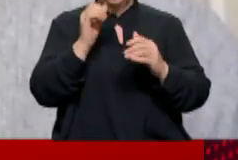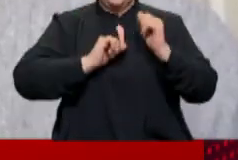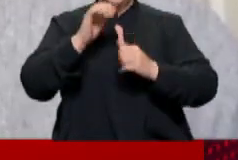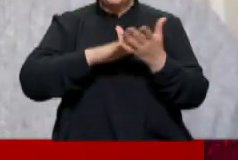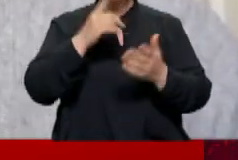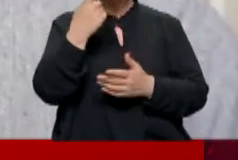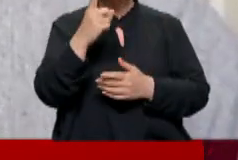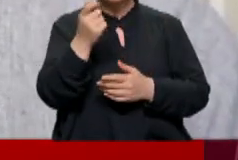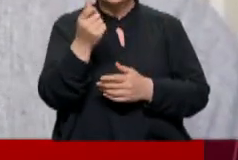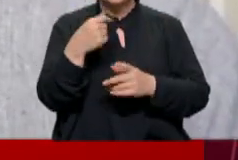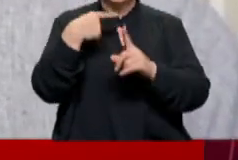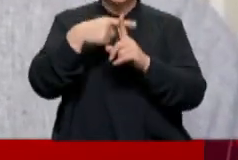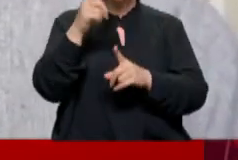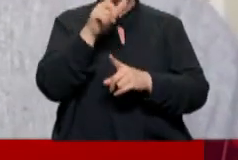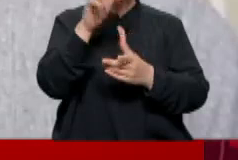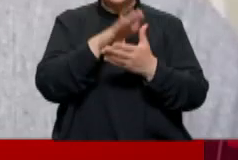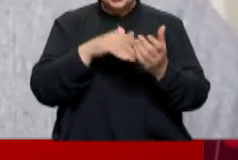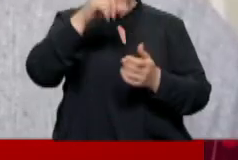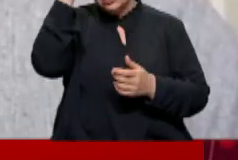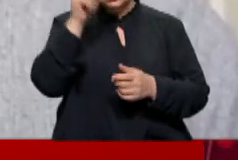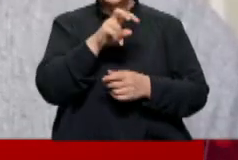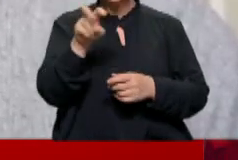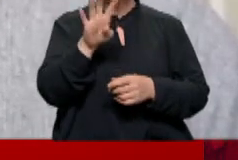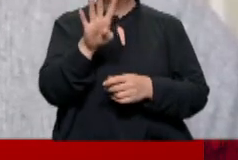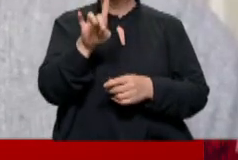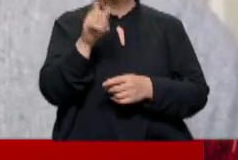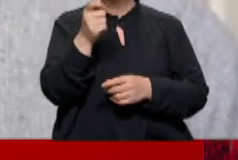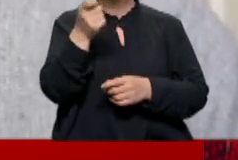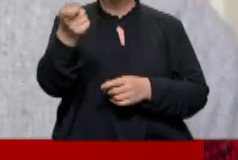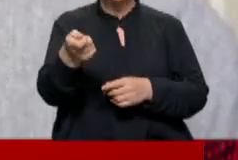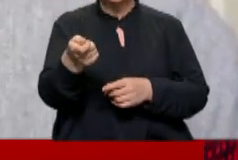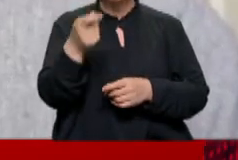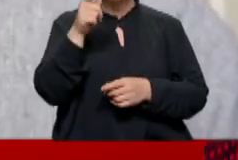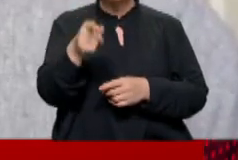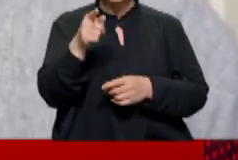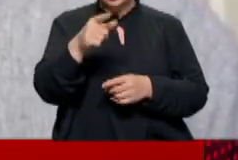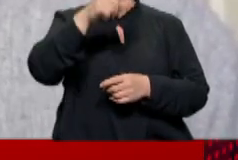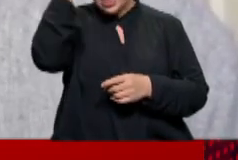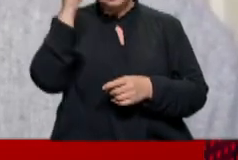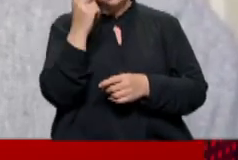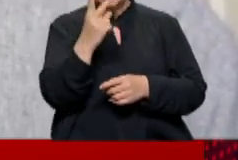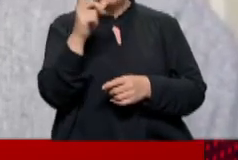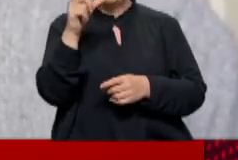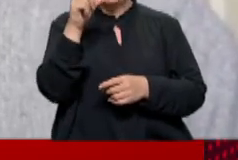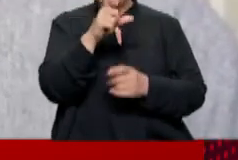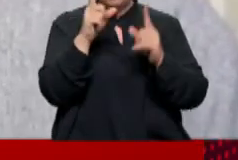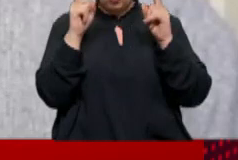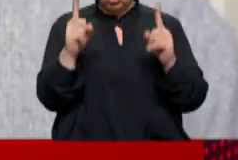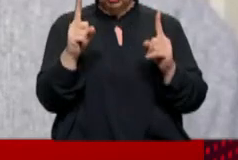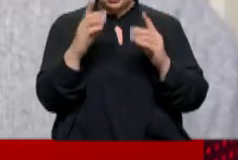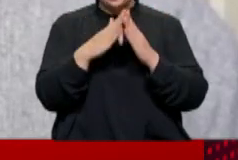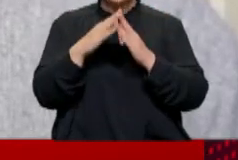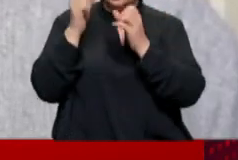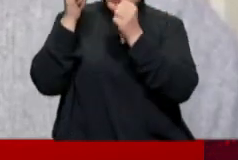TL para veriyorsunuz. Lise mezunu hemşireye 841 TL para veriyorsunuz ve bunu hemşirenin bir ay boyunca